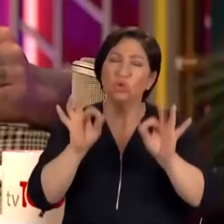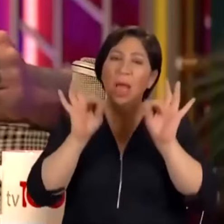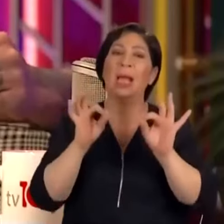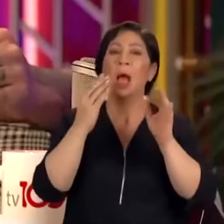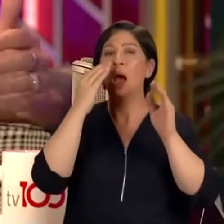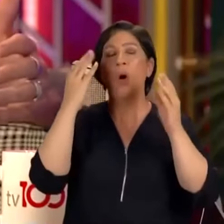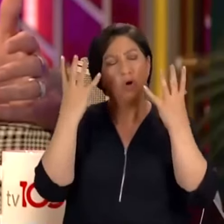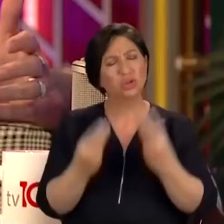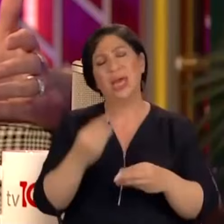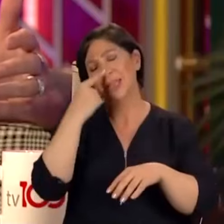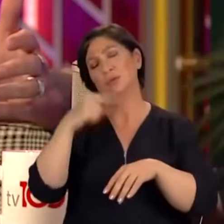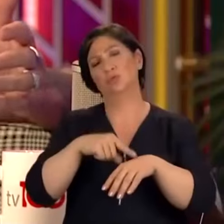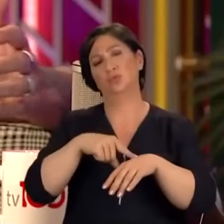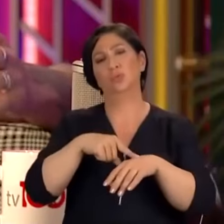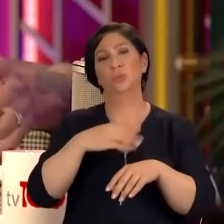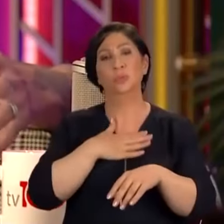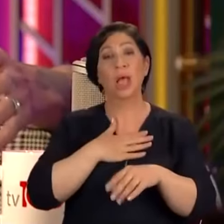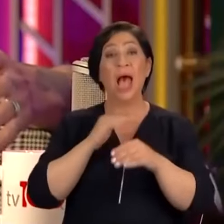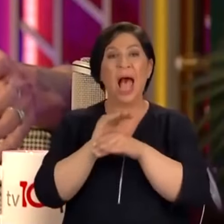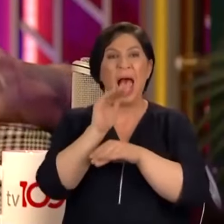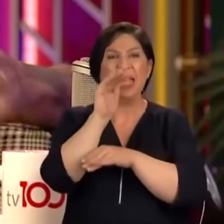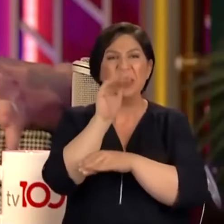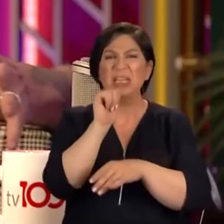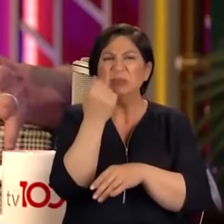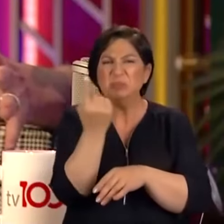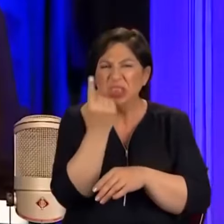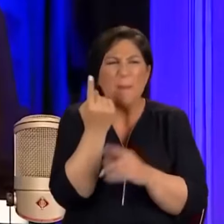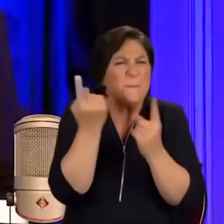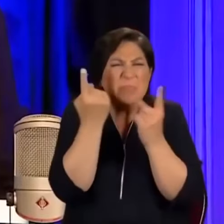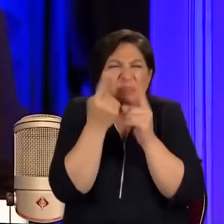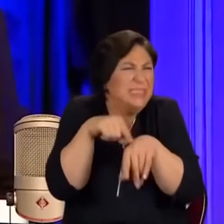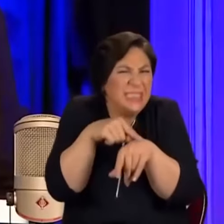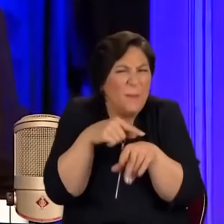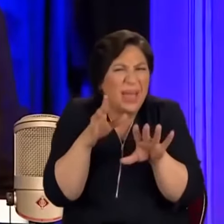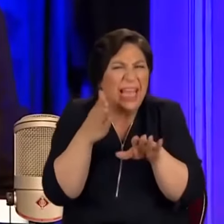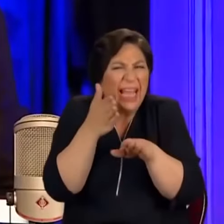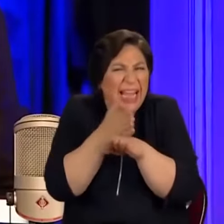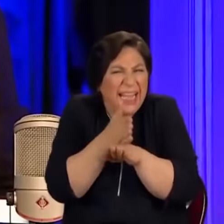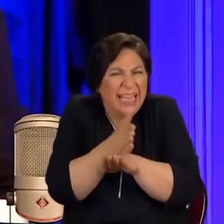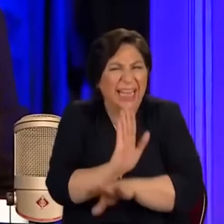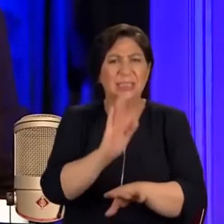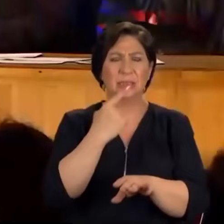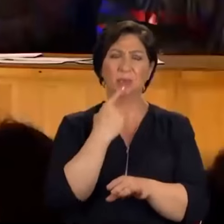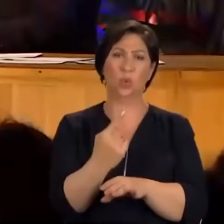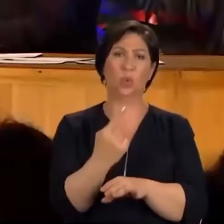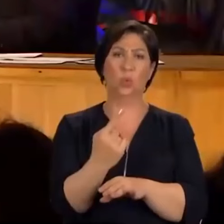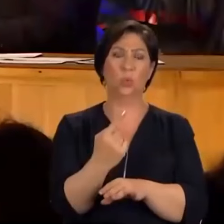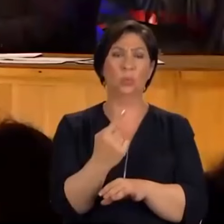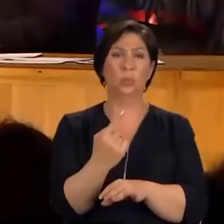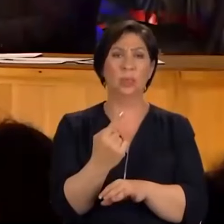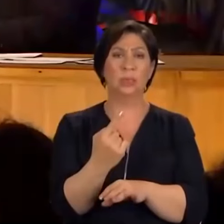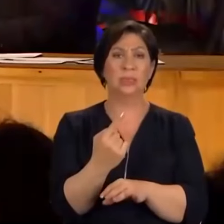edeceğini düşünüyorum ve e hayatımda hiçbir şeyi hiçbir zaman Eee Gerçekten bunu söylüyorum